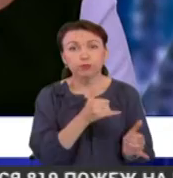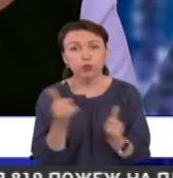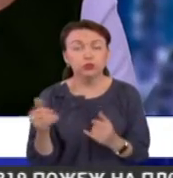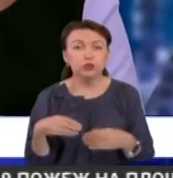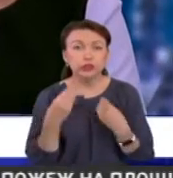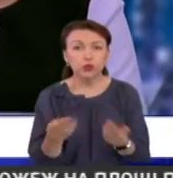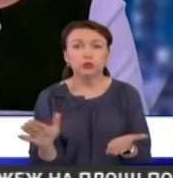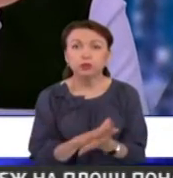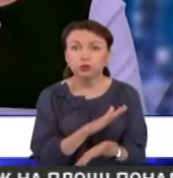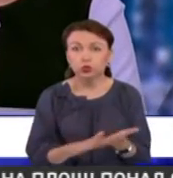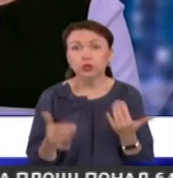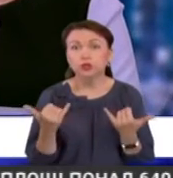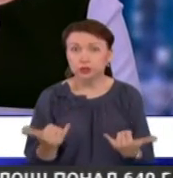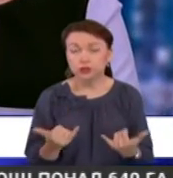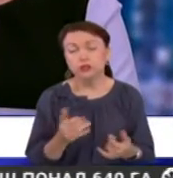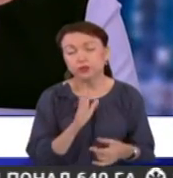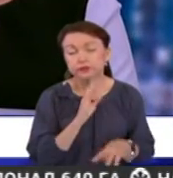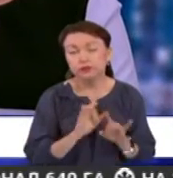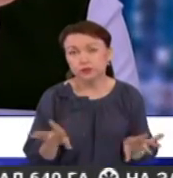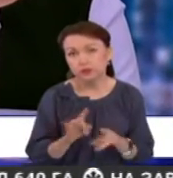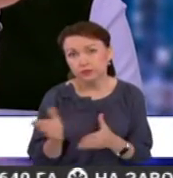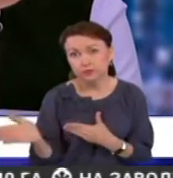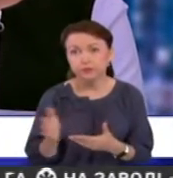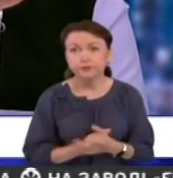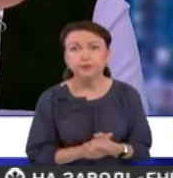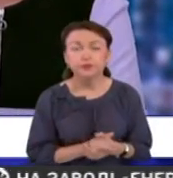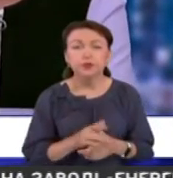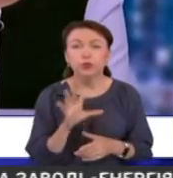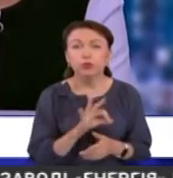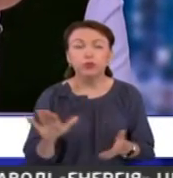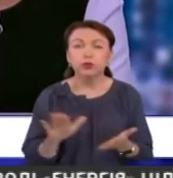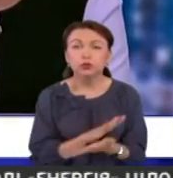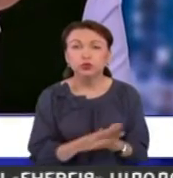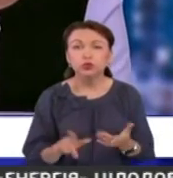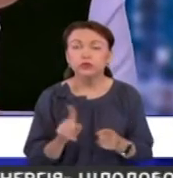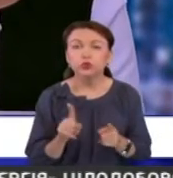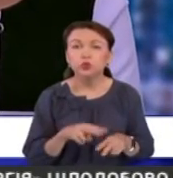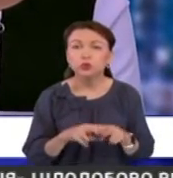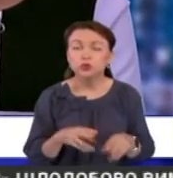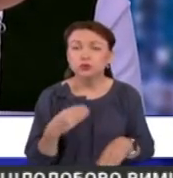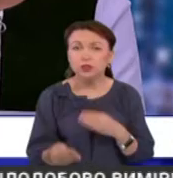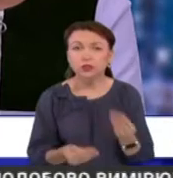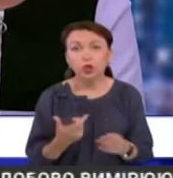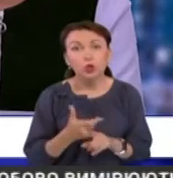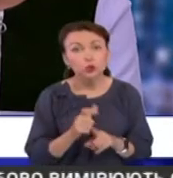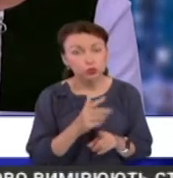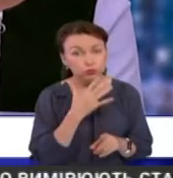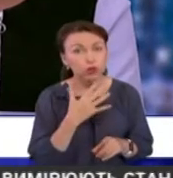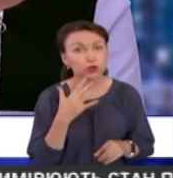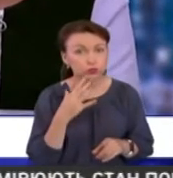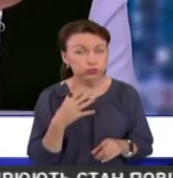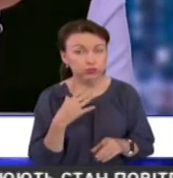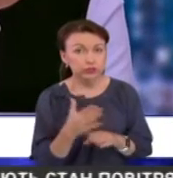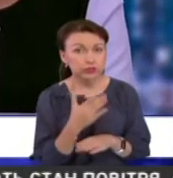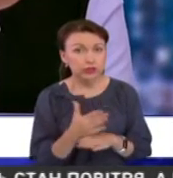надаються безкоштовно. Зараз нам пані Наталя розповість про безкоштовне, саме що надається у столиці, тому що там дуже багато був такий є